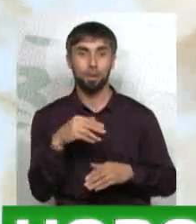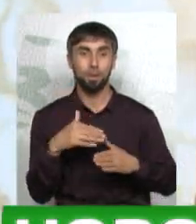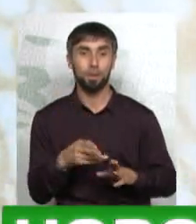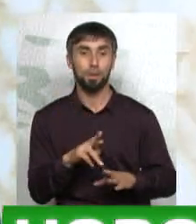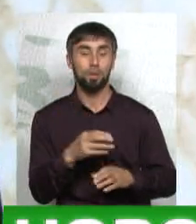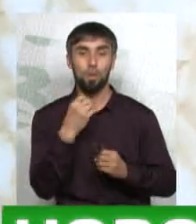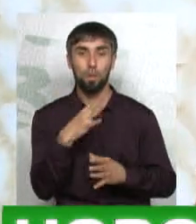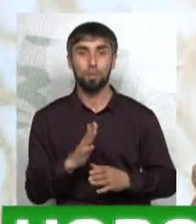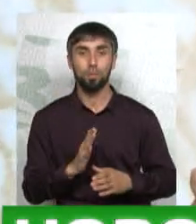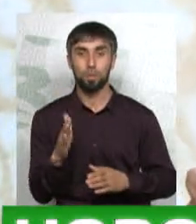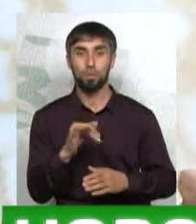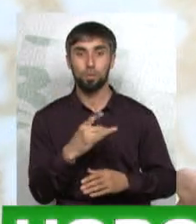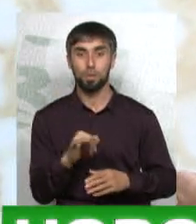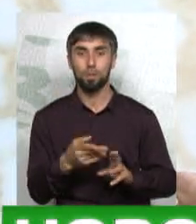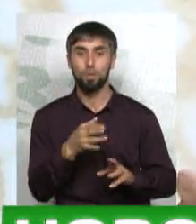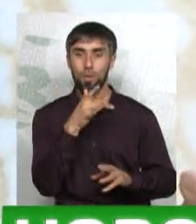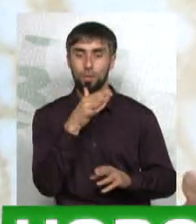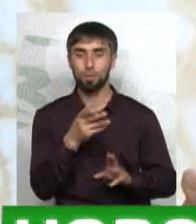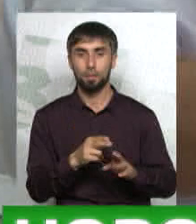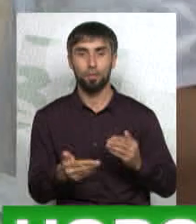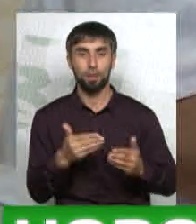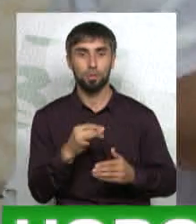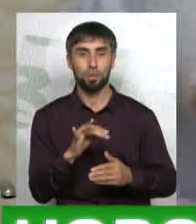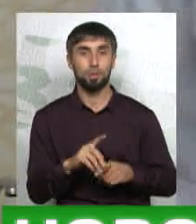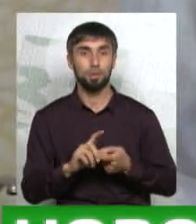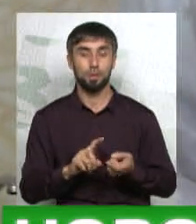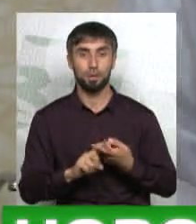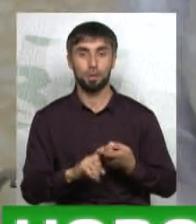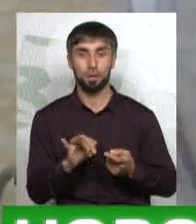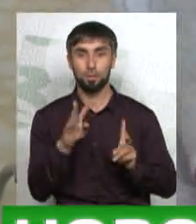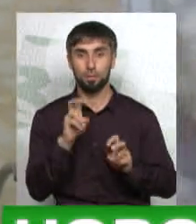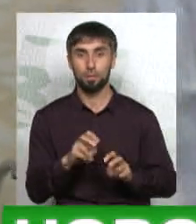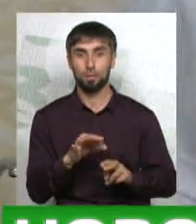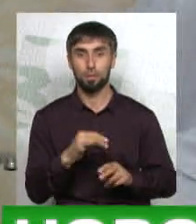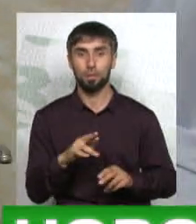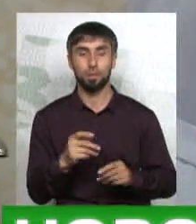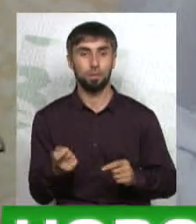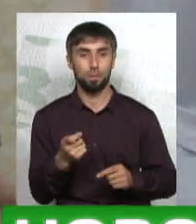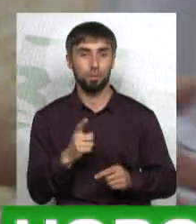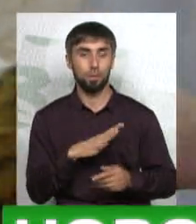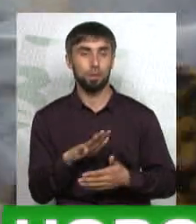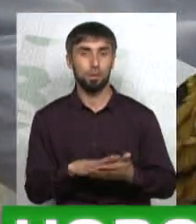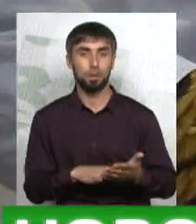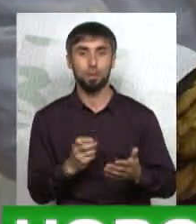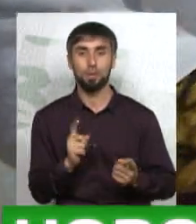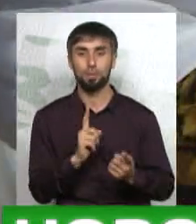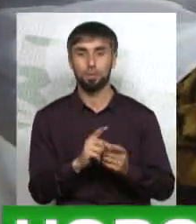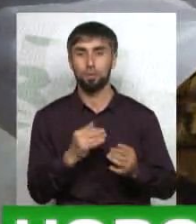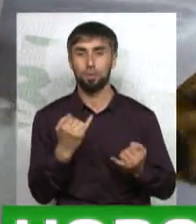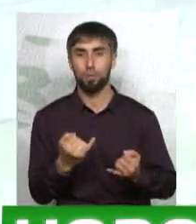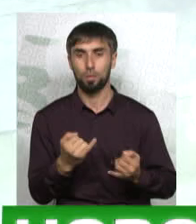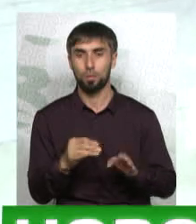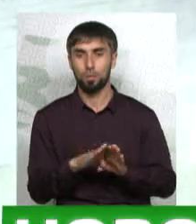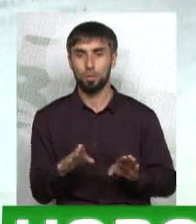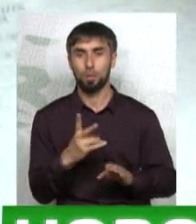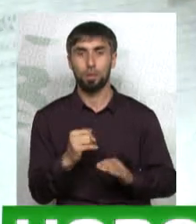решение для хорошего будущего урожая – вовремя выявить источники заражения и проверить репродукцию семян, чтобы в дальнейшем не столкнуться с плохой